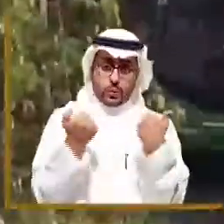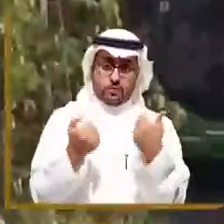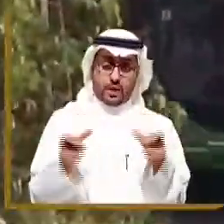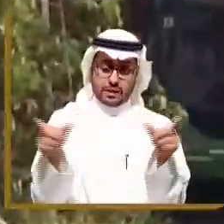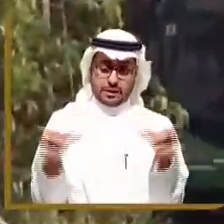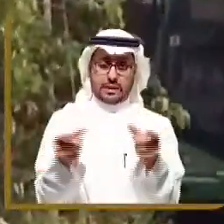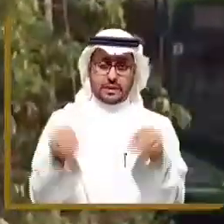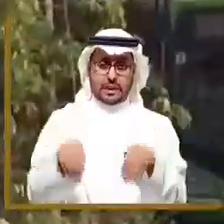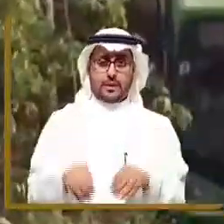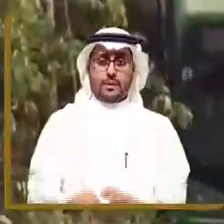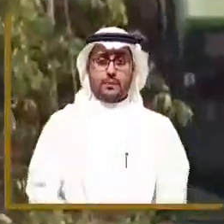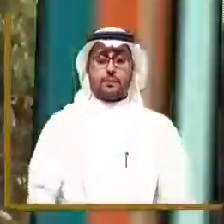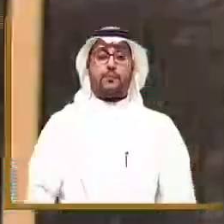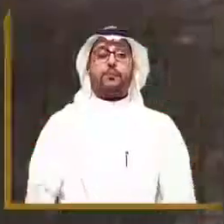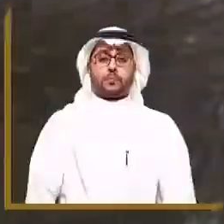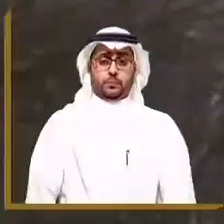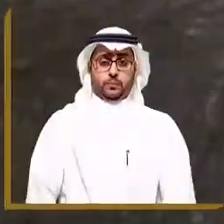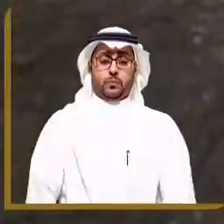الفيروس.